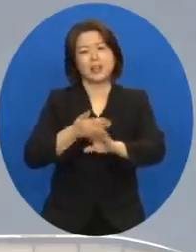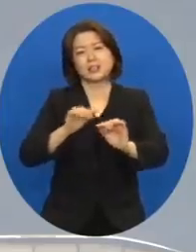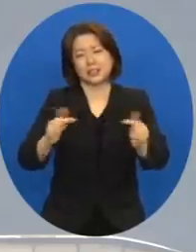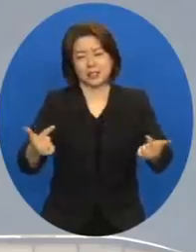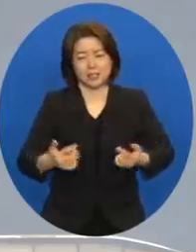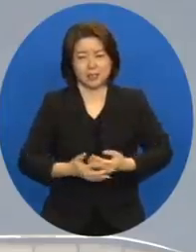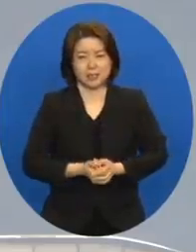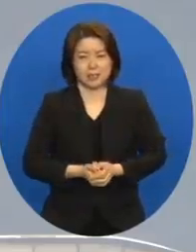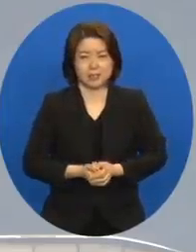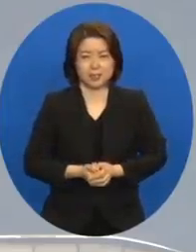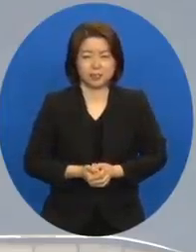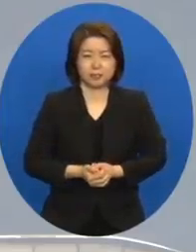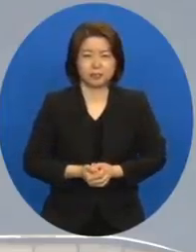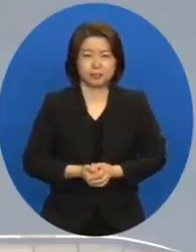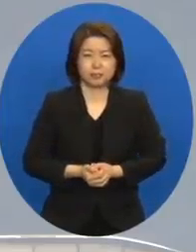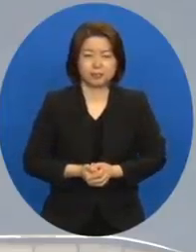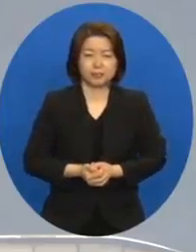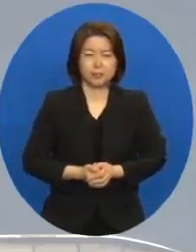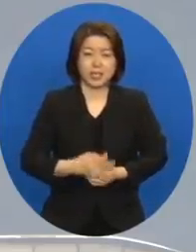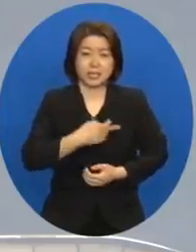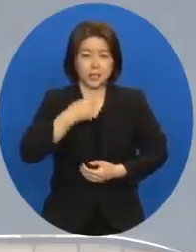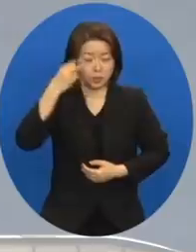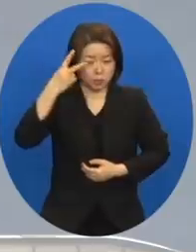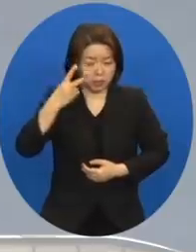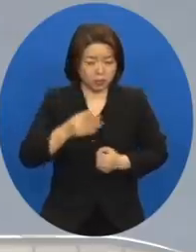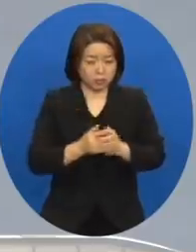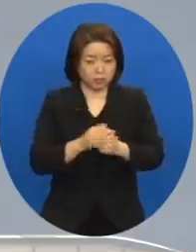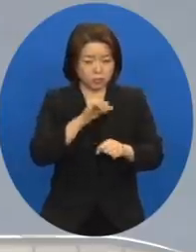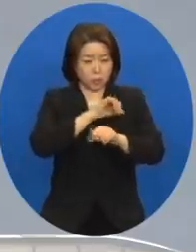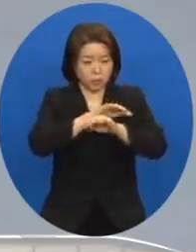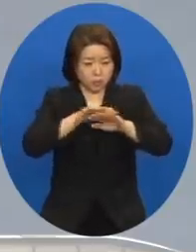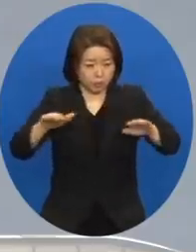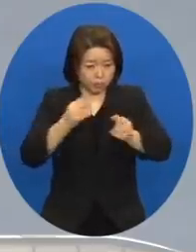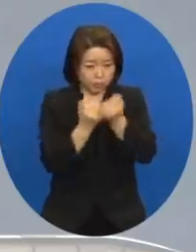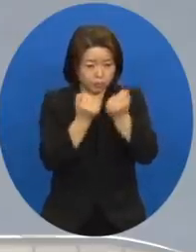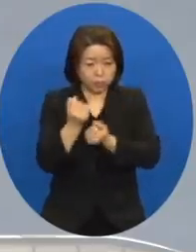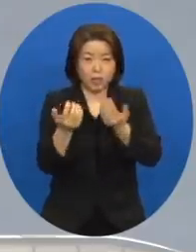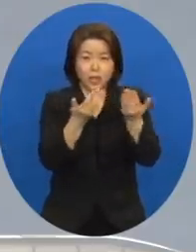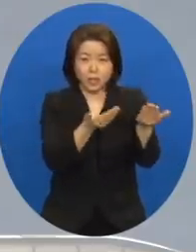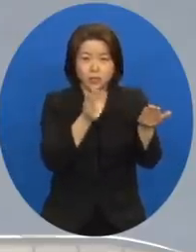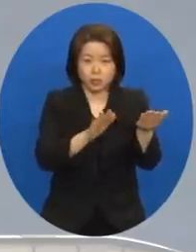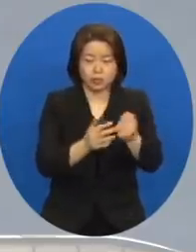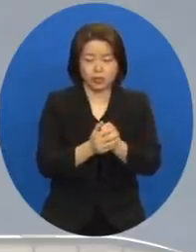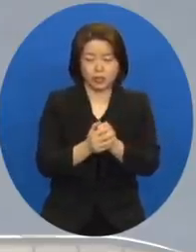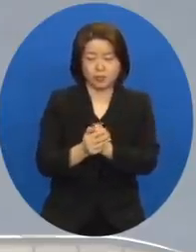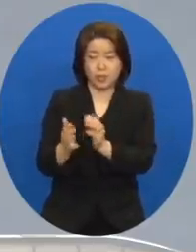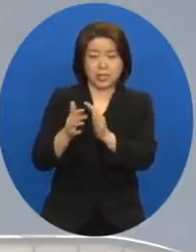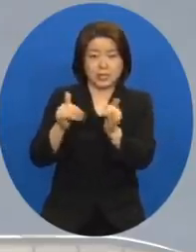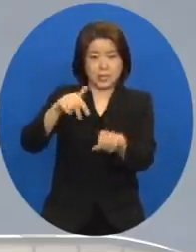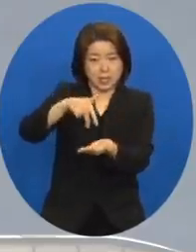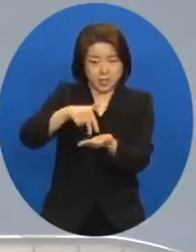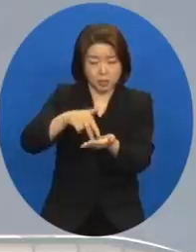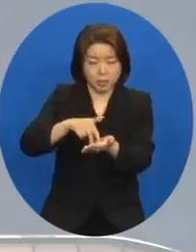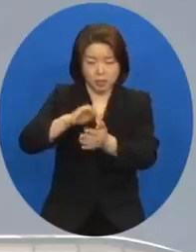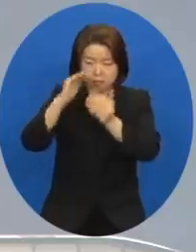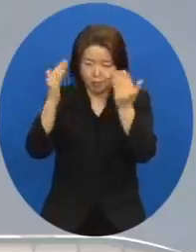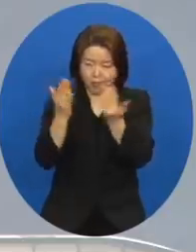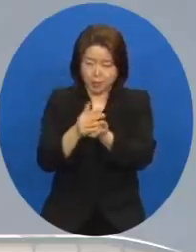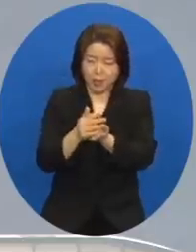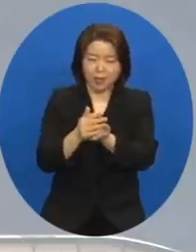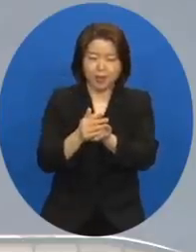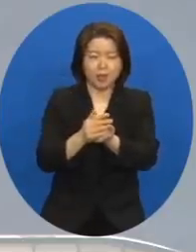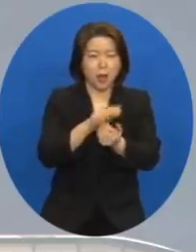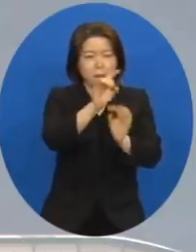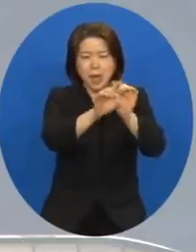거예요 근데 사도 바울을 해명을 하는데 사실 사람의 사정을 어떻게 다 다른